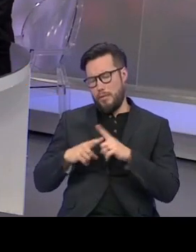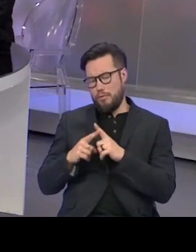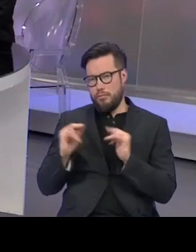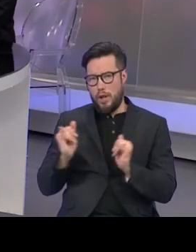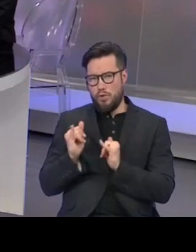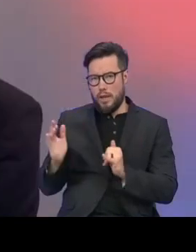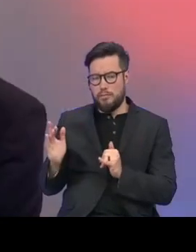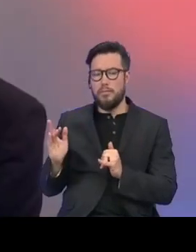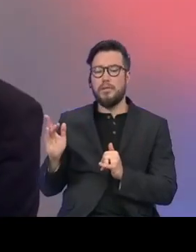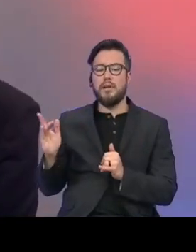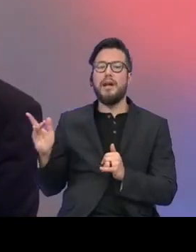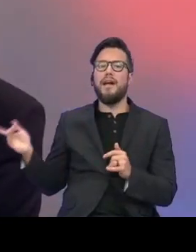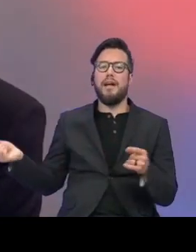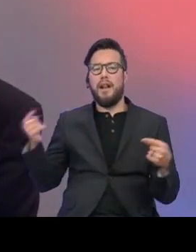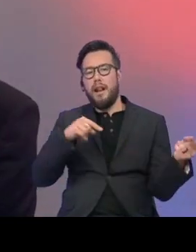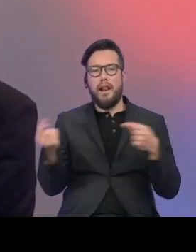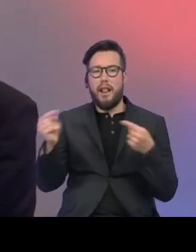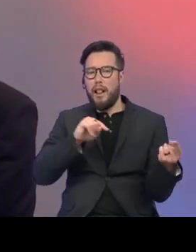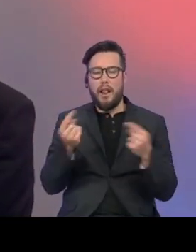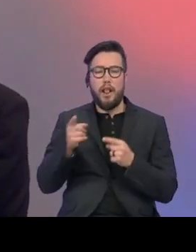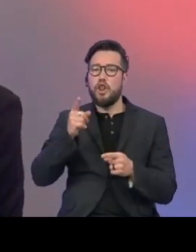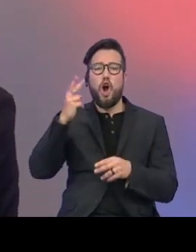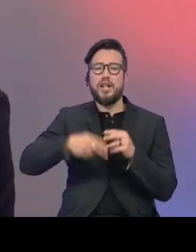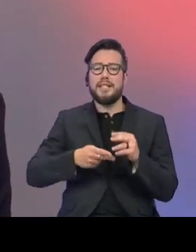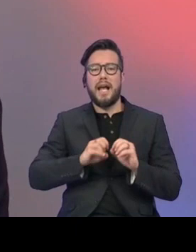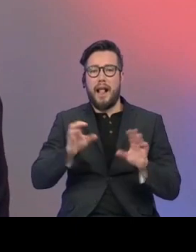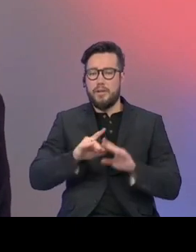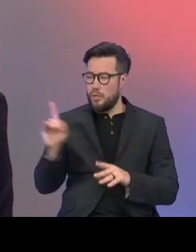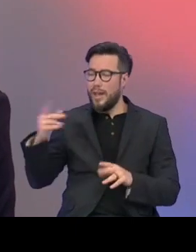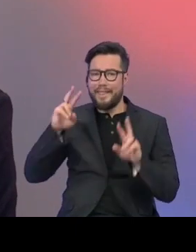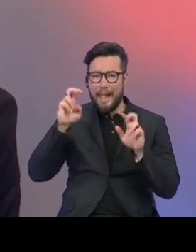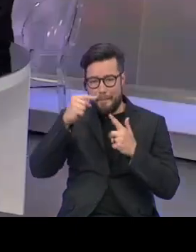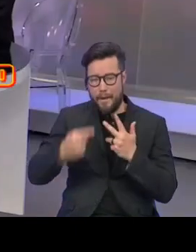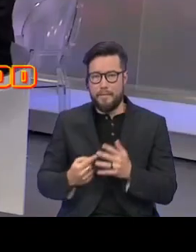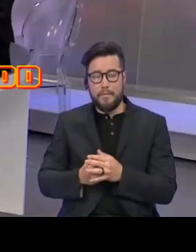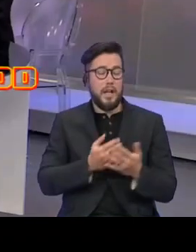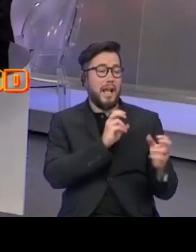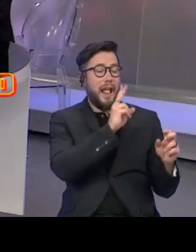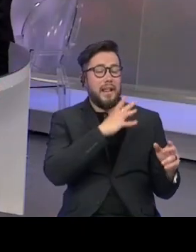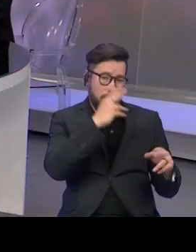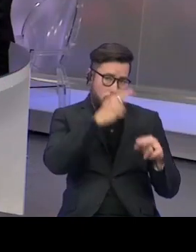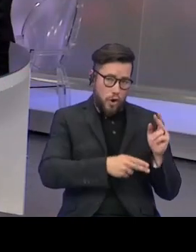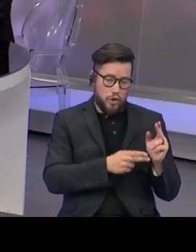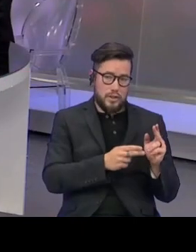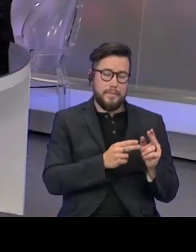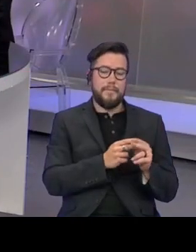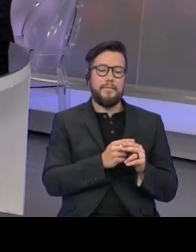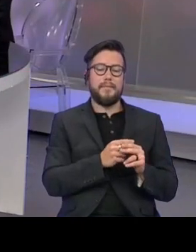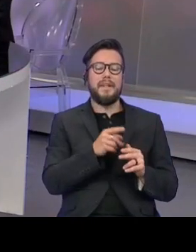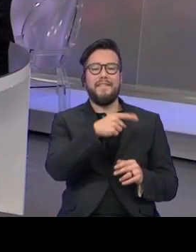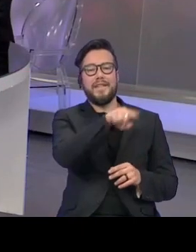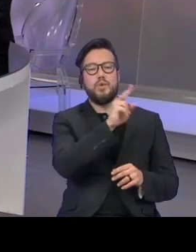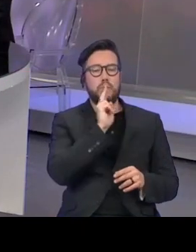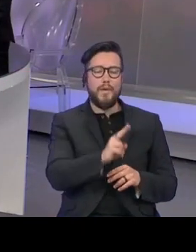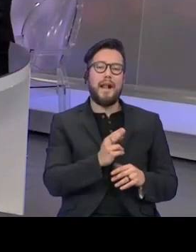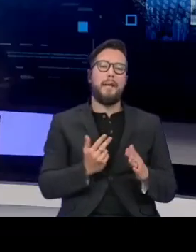by sme ste si vyvracali. Dokonca relácie, nedostaneme sa k avizovaným témam. Nech sa páči, ja len to chcem dokončiť. Lebo vy ste sľubovali, že